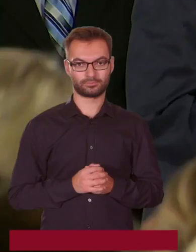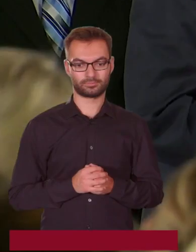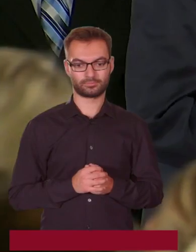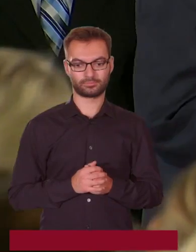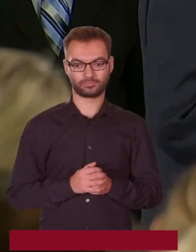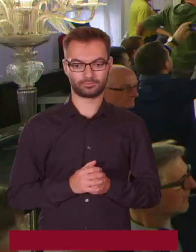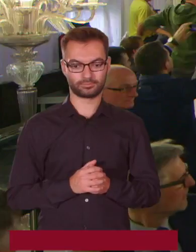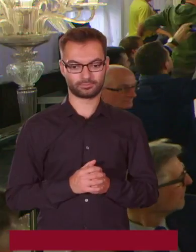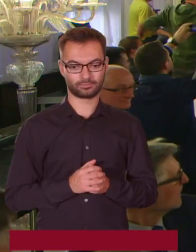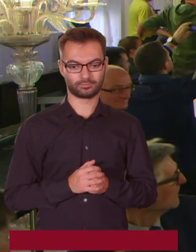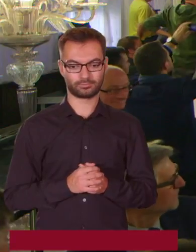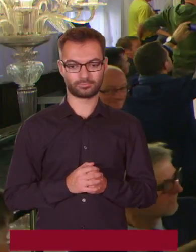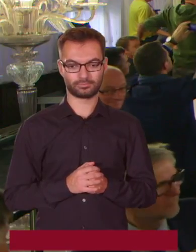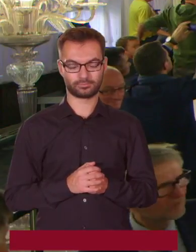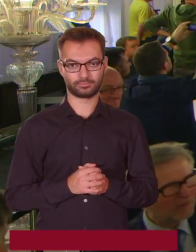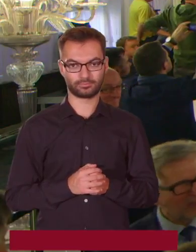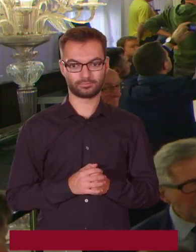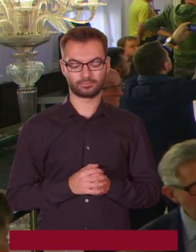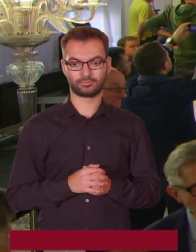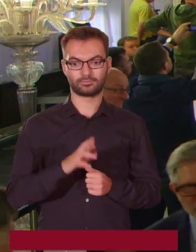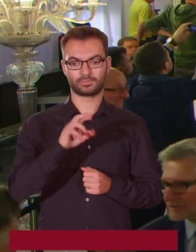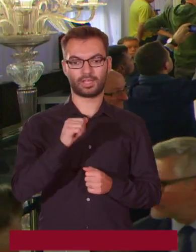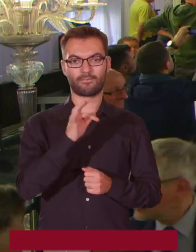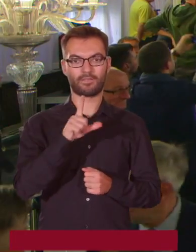Poproszę pana Rafała Szymona Grupińskiego.